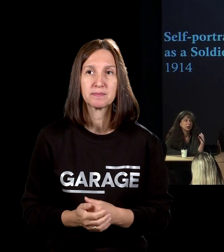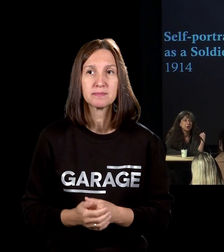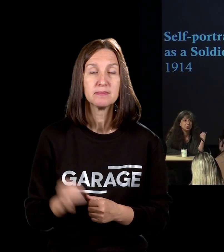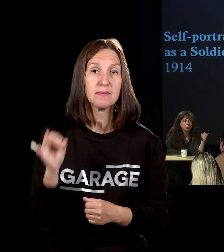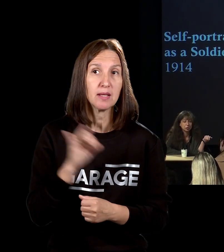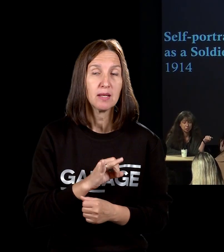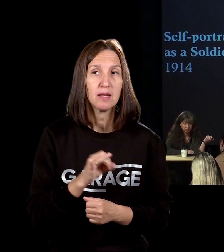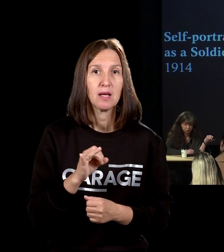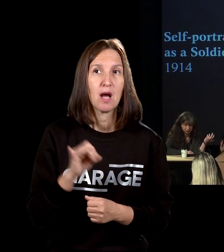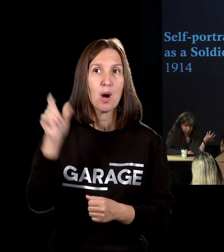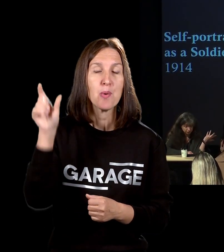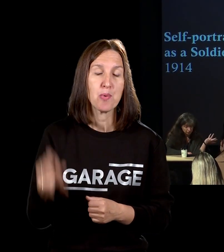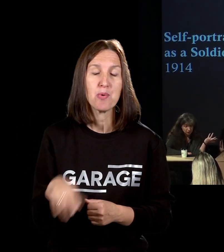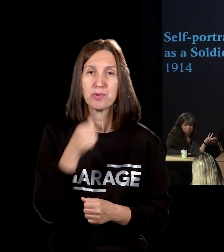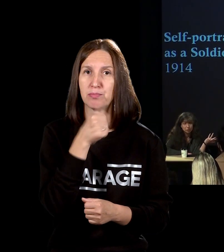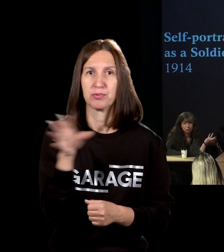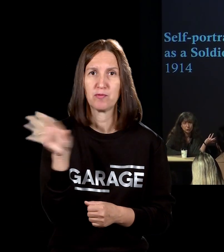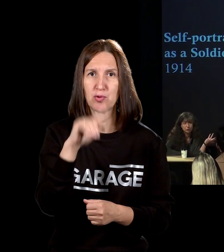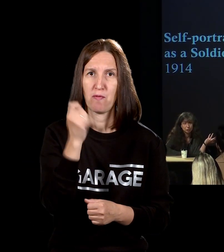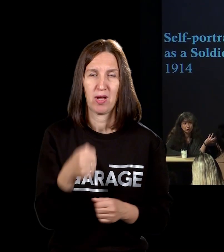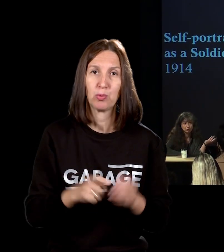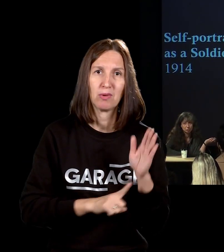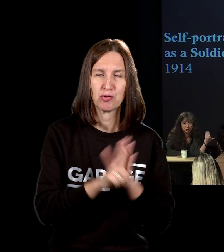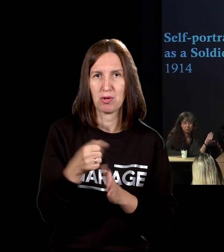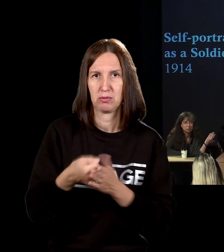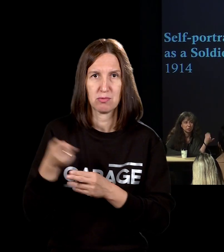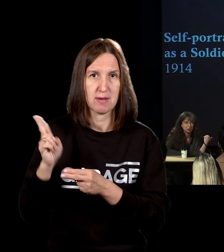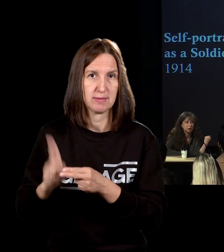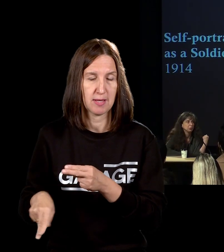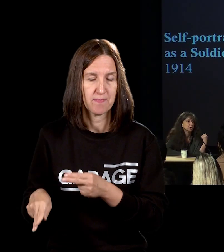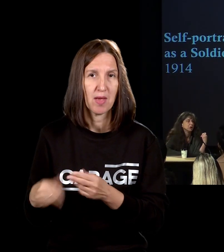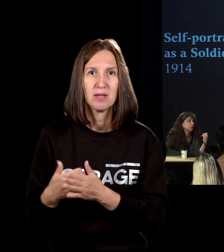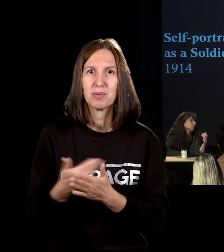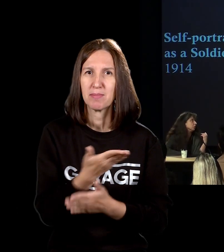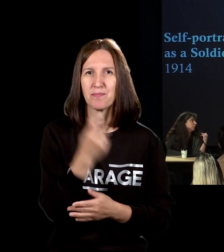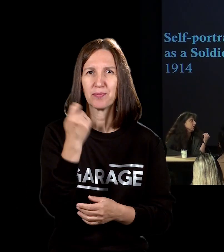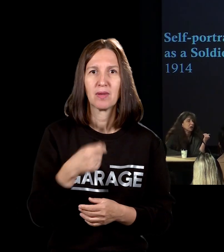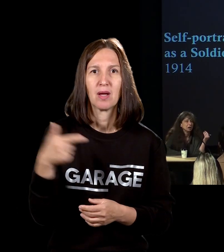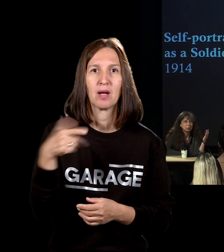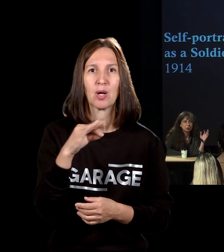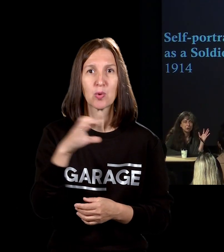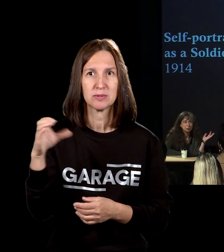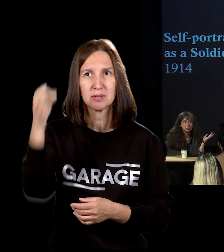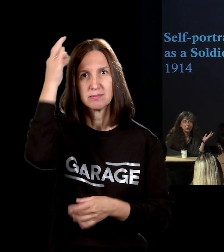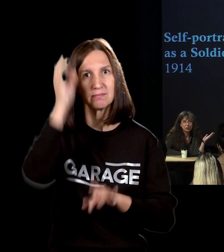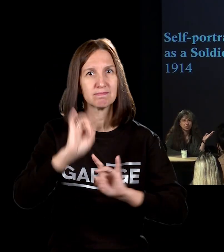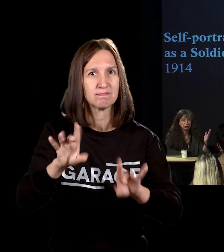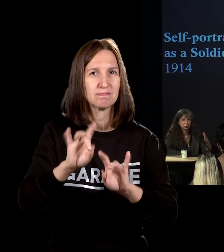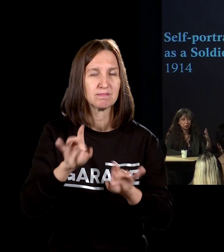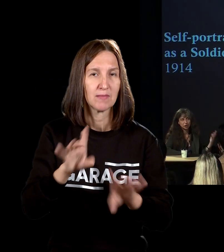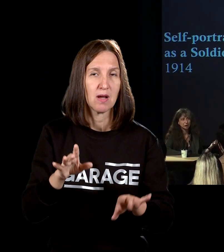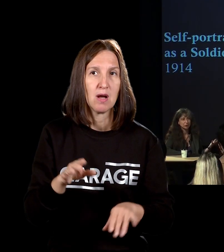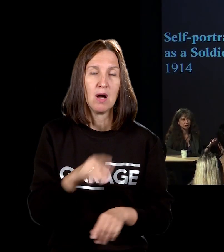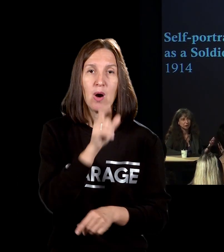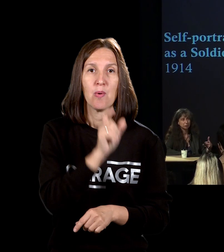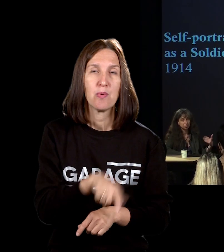конца, в отличие от, например, Гроца, который, вы помните, как мы когда о нем рассказывали, который там чуть ли не в первый месяц у